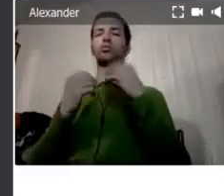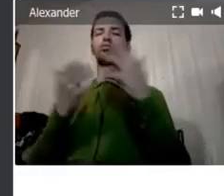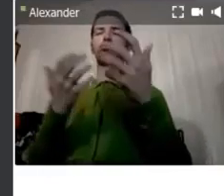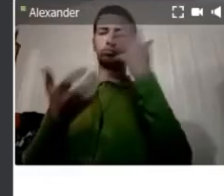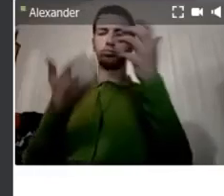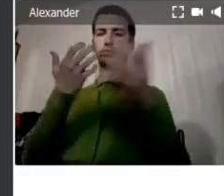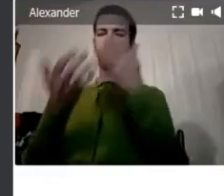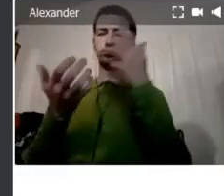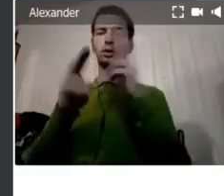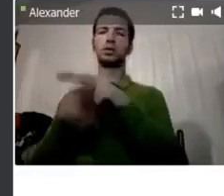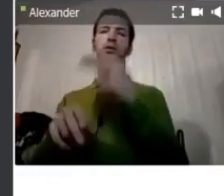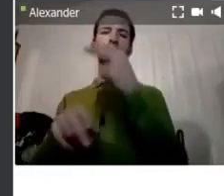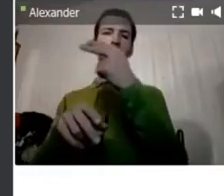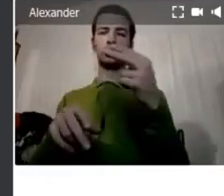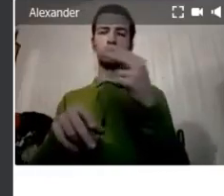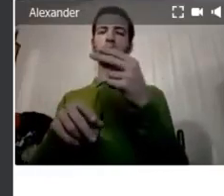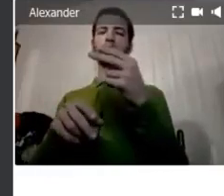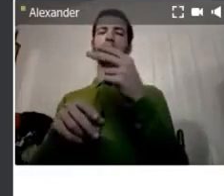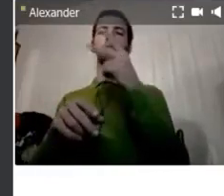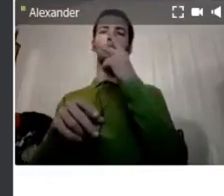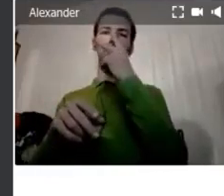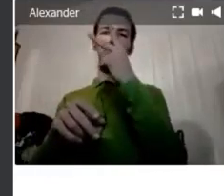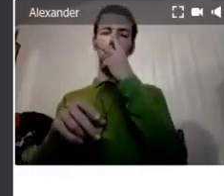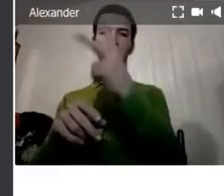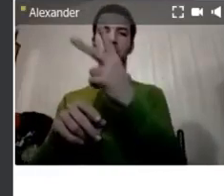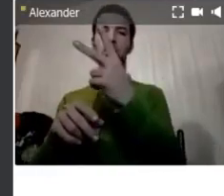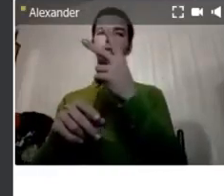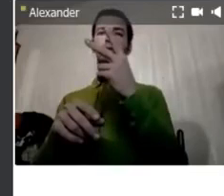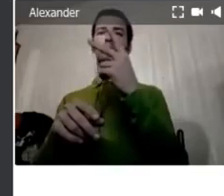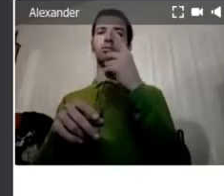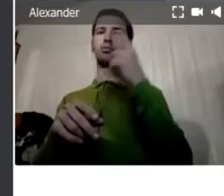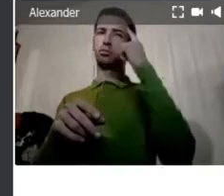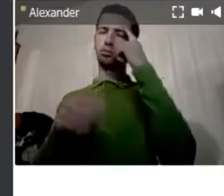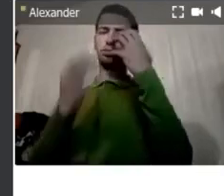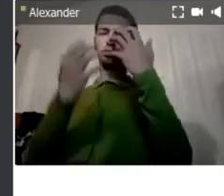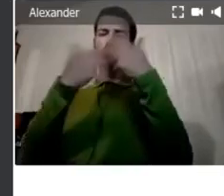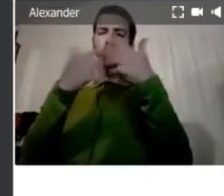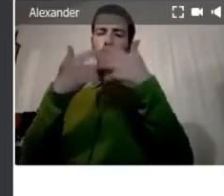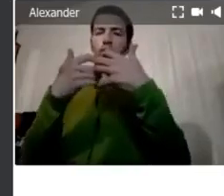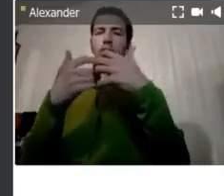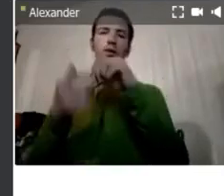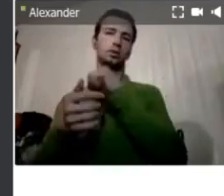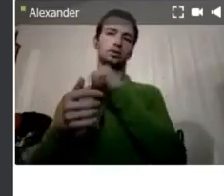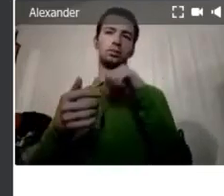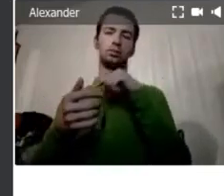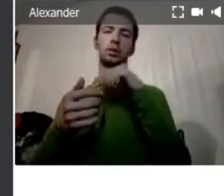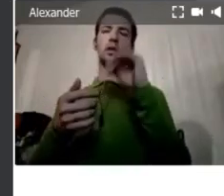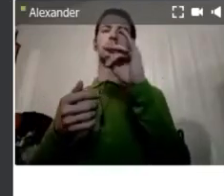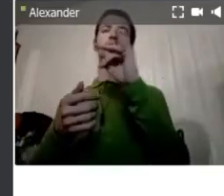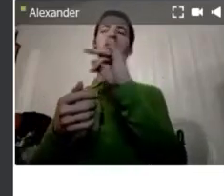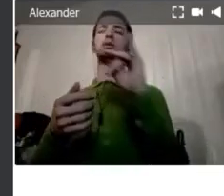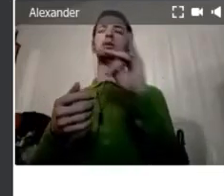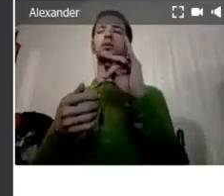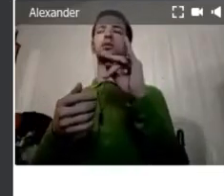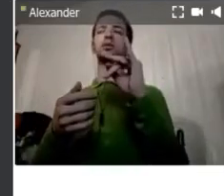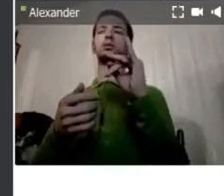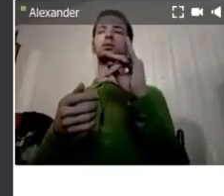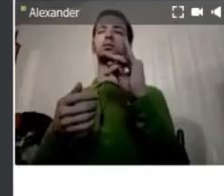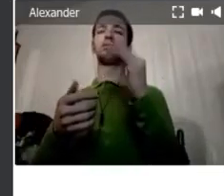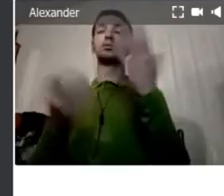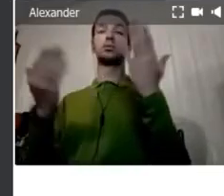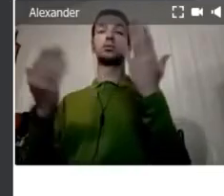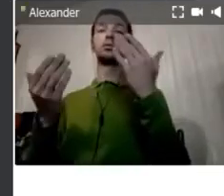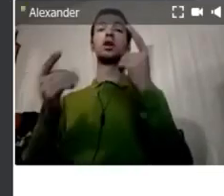Это коротко то, что я вам хотел рассказать об ценных бумагах. которые предлагает